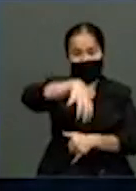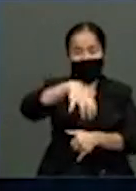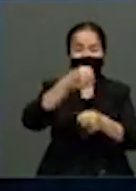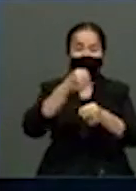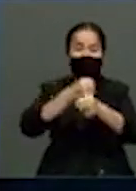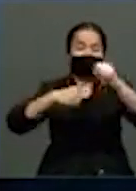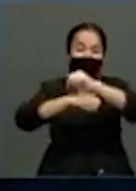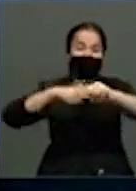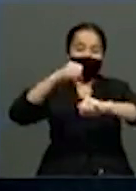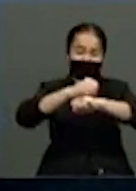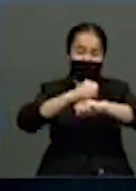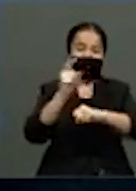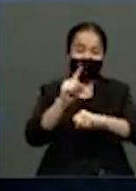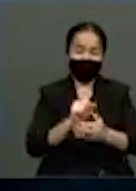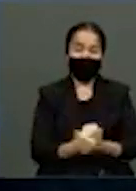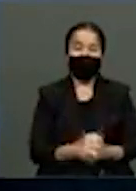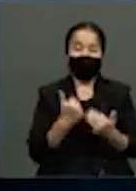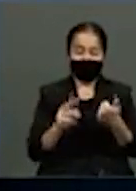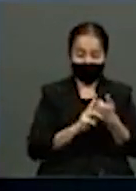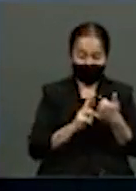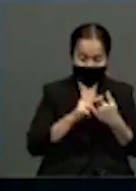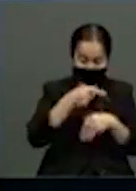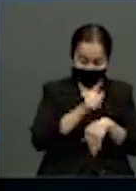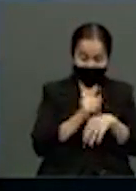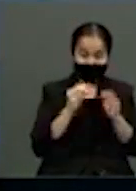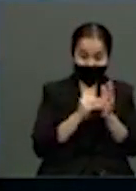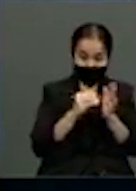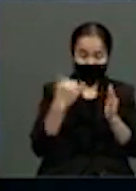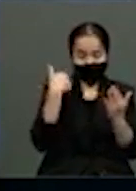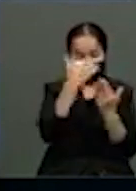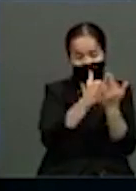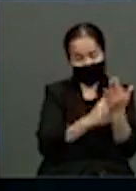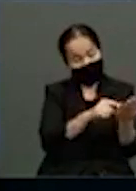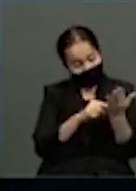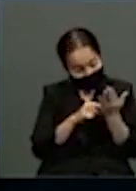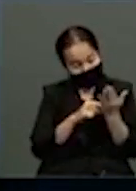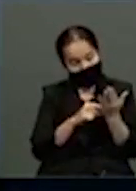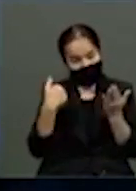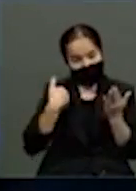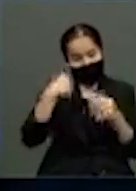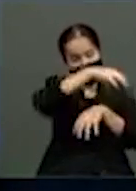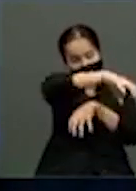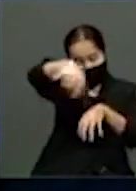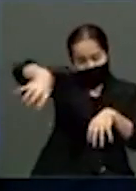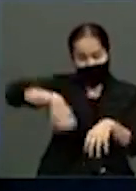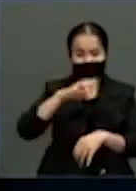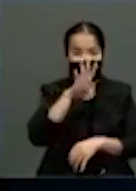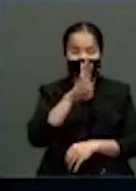งประธานโทษครับรองปลัดกทมได้เคยนำเสนอชุดข้อมูลมาบอกว่ามีทั้งหมด409